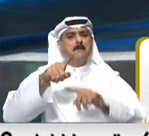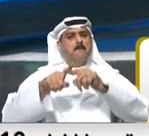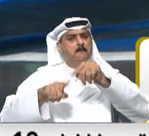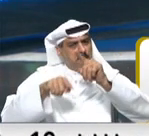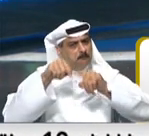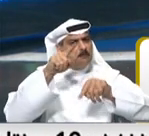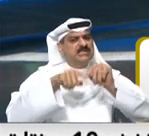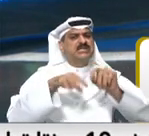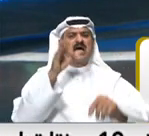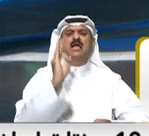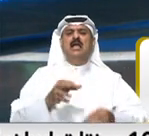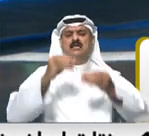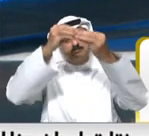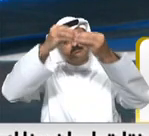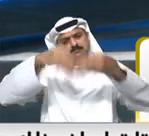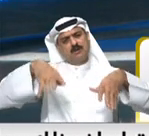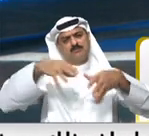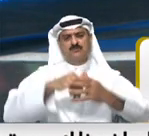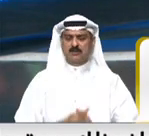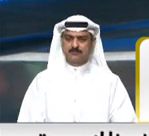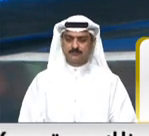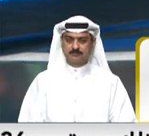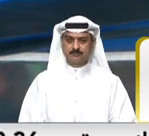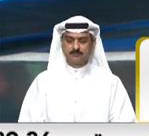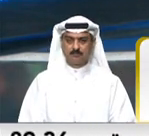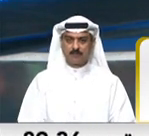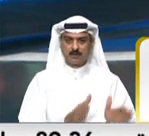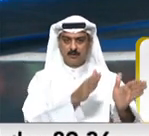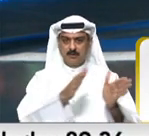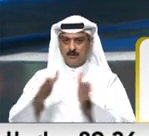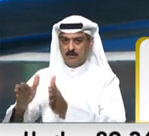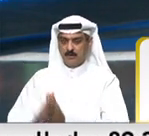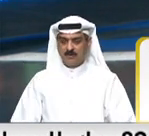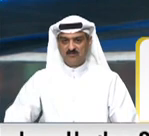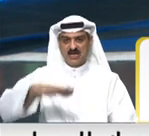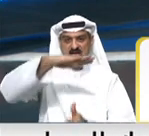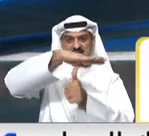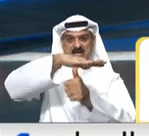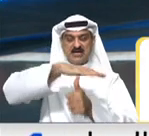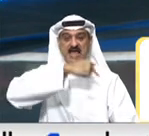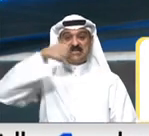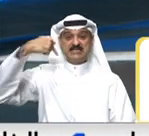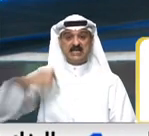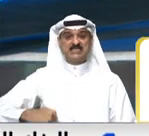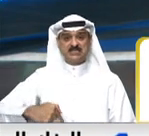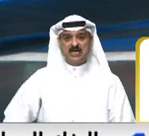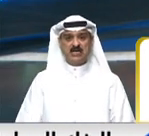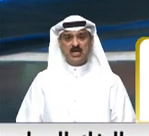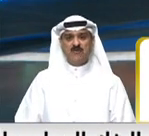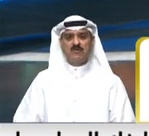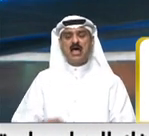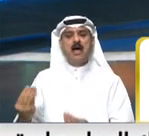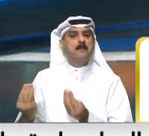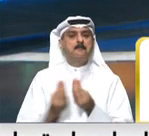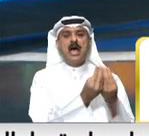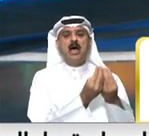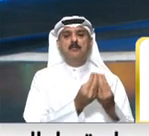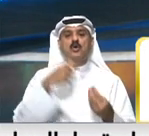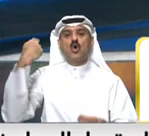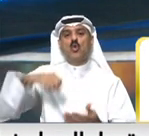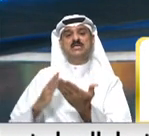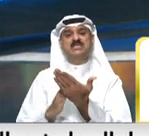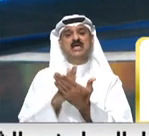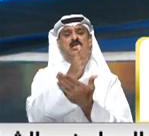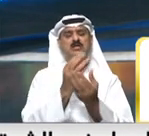حلها في إطار علاقتهما. وناقش بلينكن مع المسؤولين الصينيين نقاط خلاف عدة بين